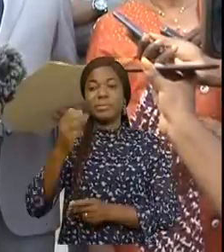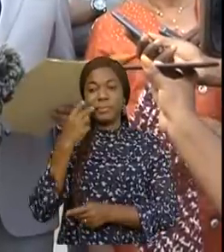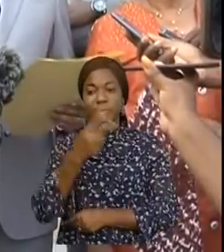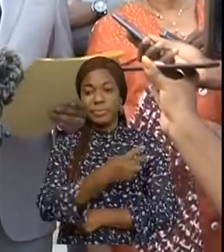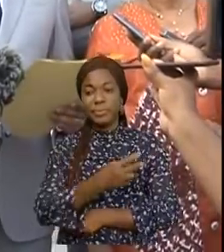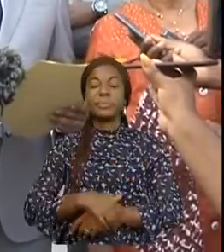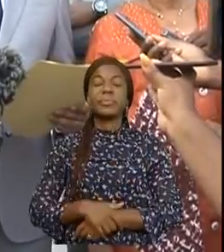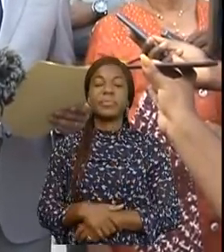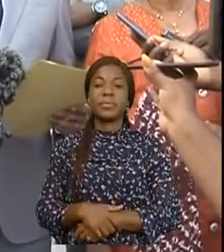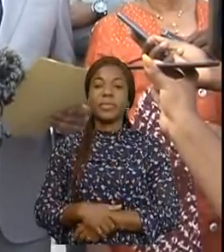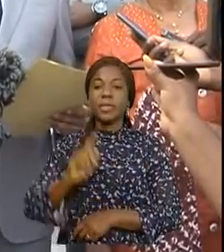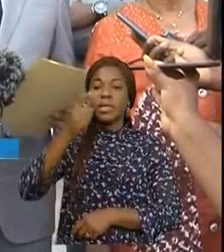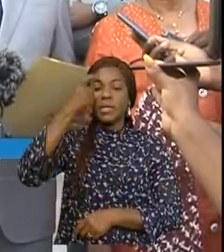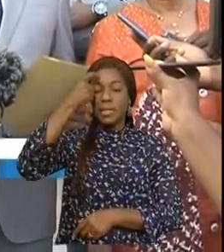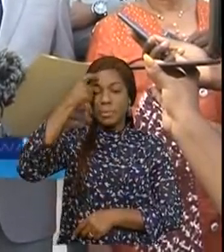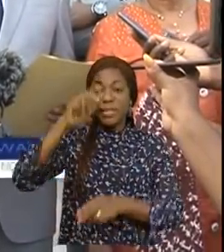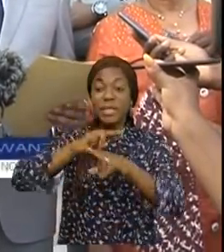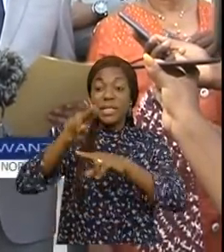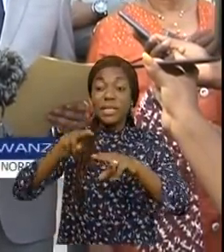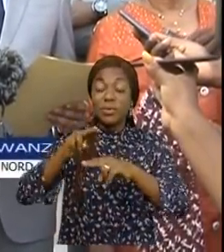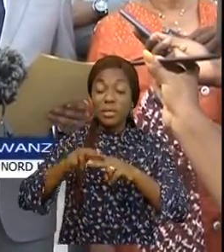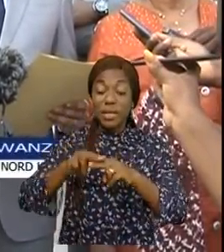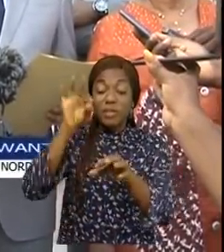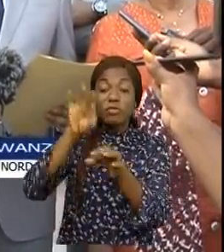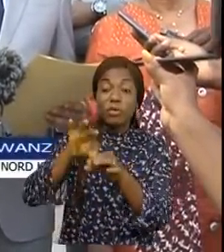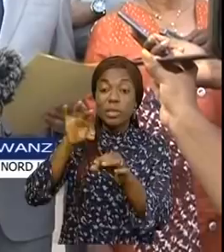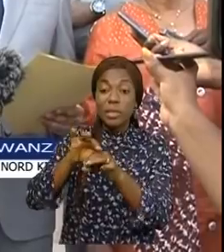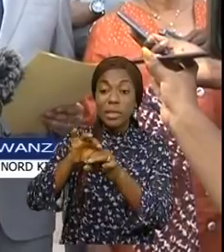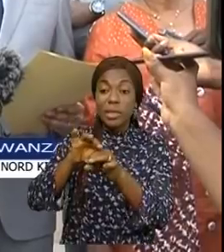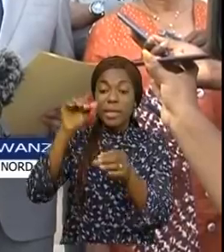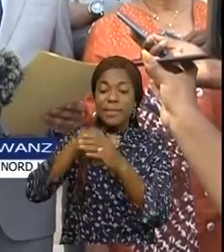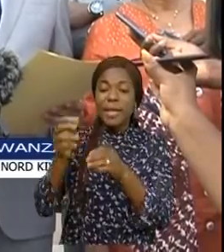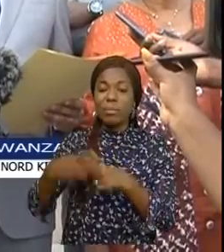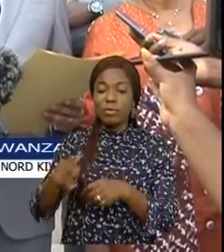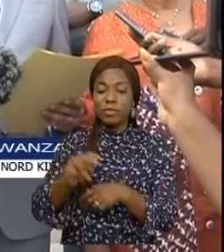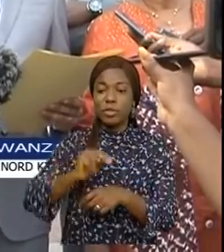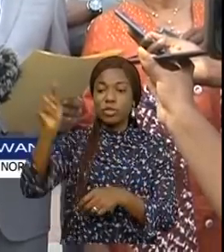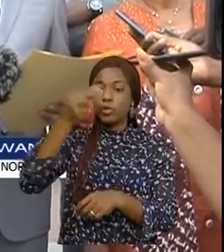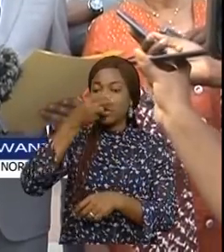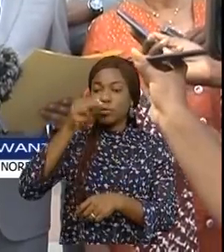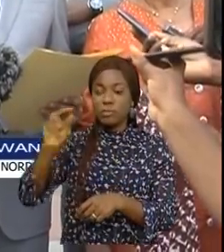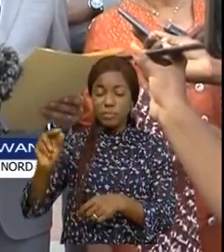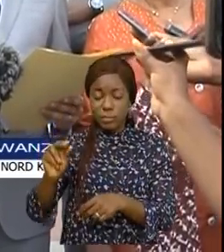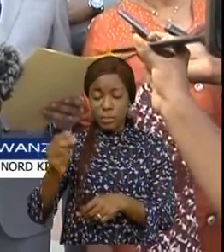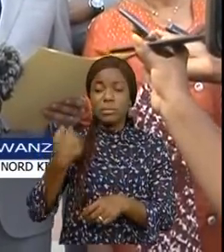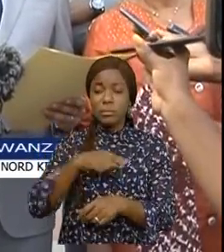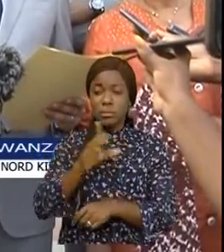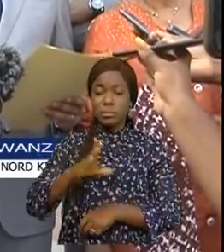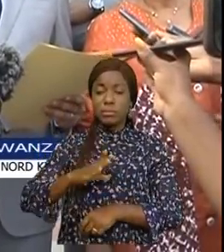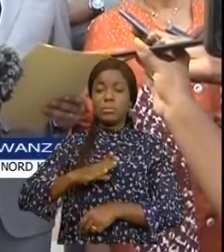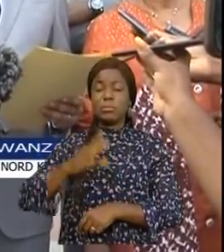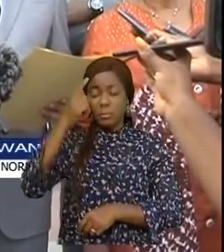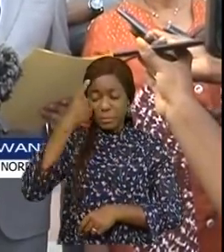Députés nationaux, élus de la province du Nord Kivu, sommes consternés par la coulée de lave de l'éruption